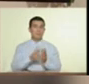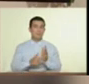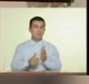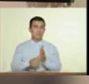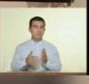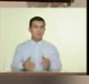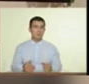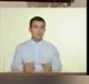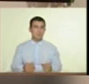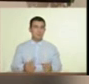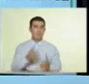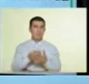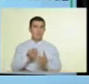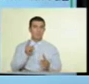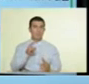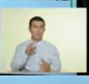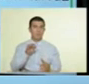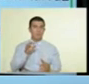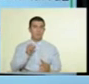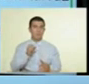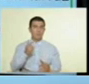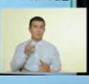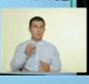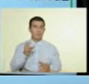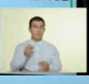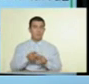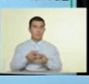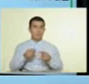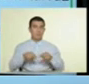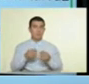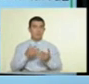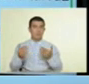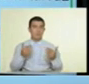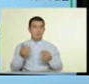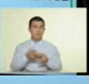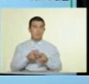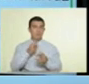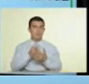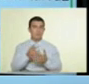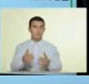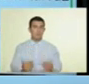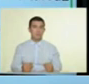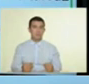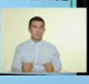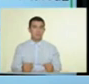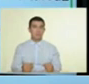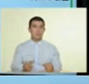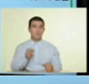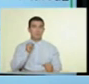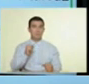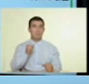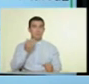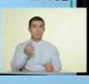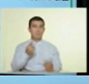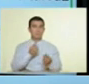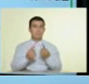286-masala. Diagrammadagi ma'lumotlardan foydalanib, quyidagi savollarga javob bering. A.